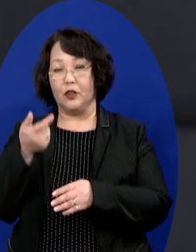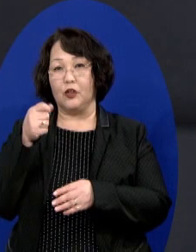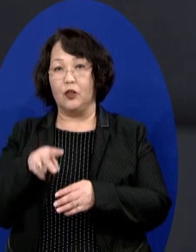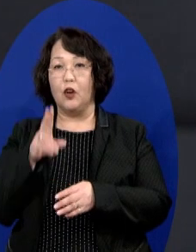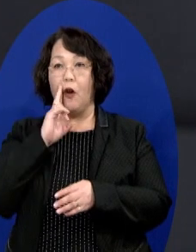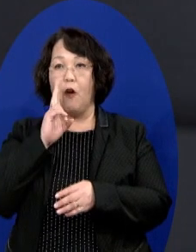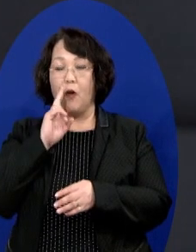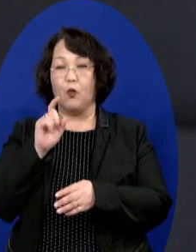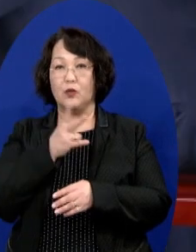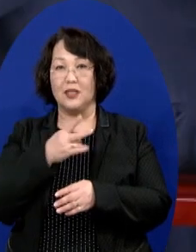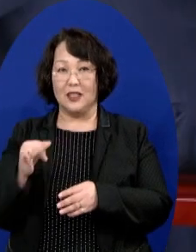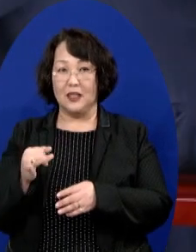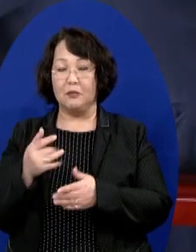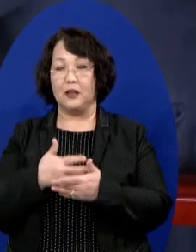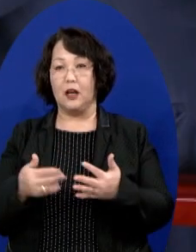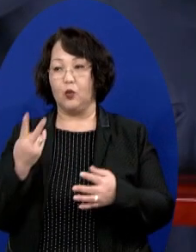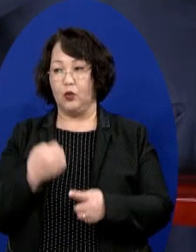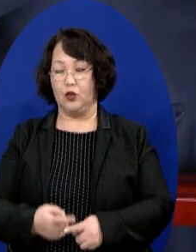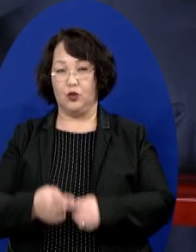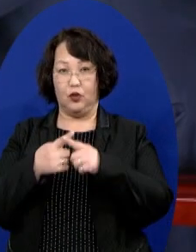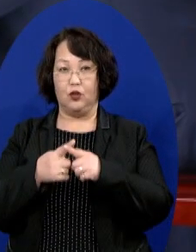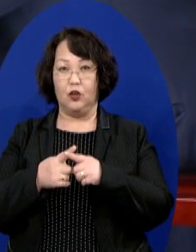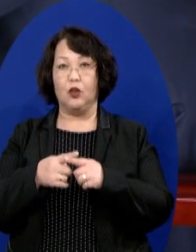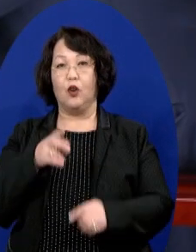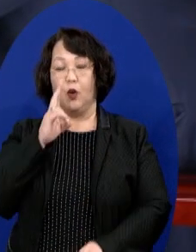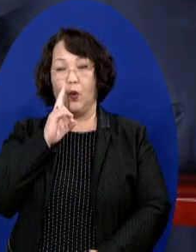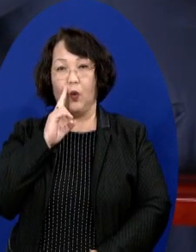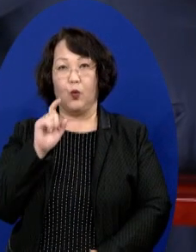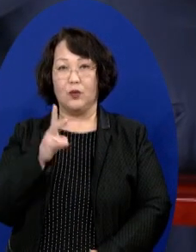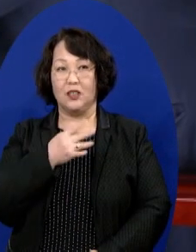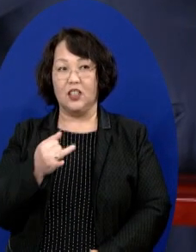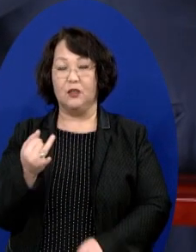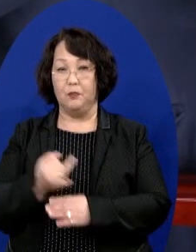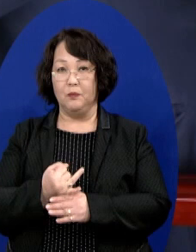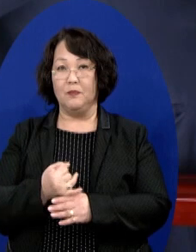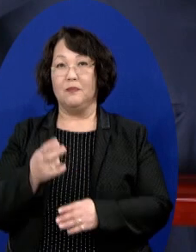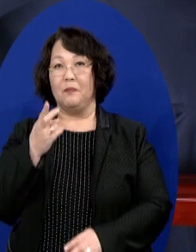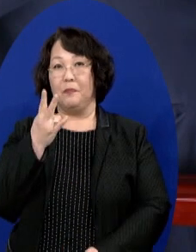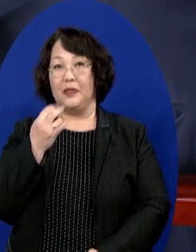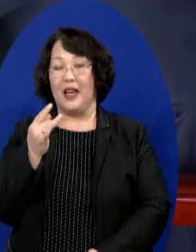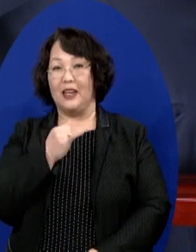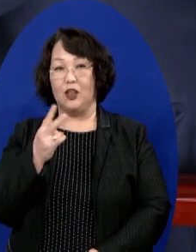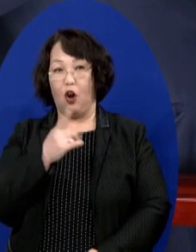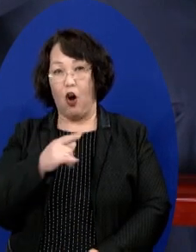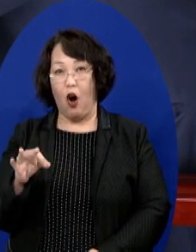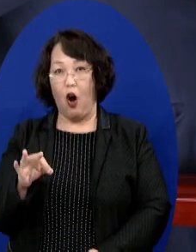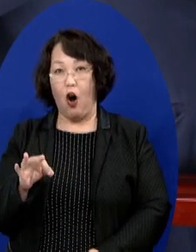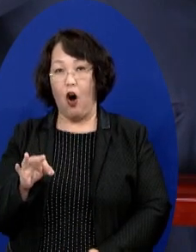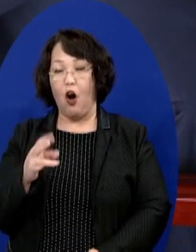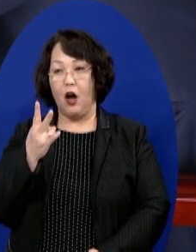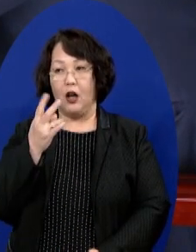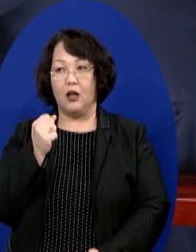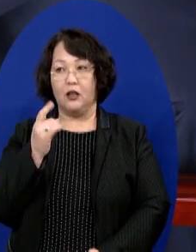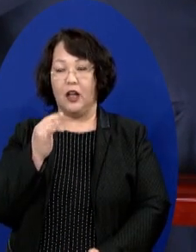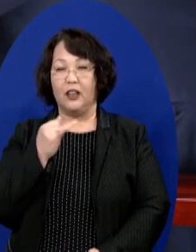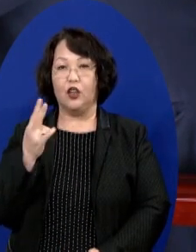хүнсний бүтээгдэхүүний үнийн өсөлт байгаа. Ялангуяа одоо хүнсний импорт төр дотор нарийн нөгөөний үн бол маш өндөр өсөлттэй явж байгаа.